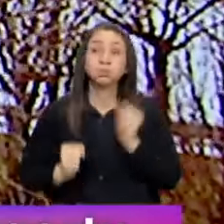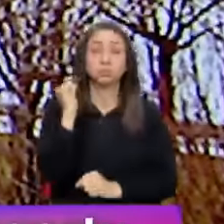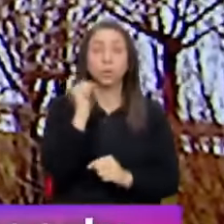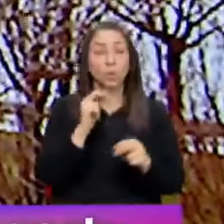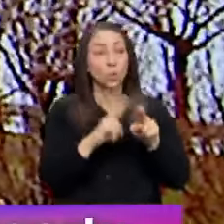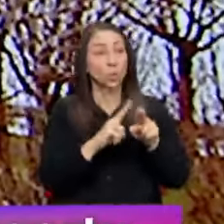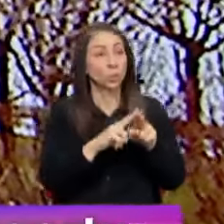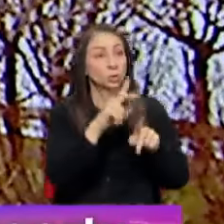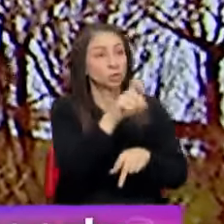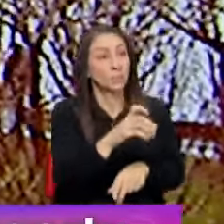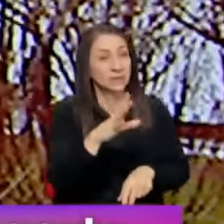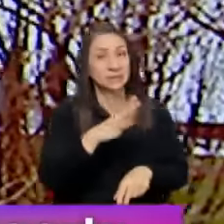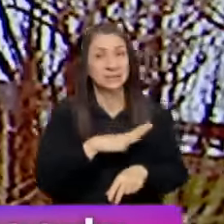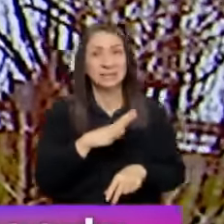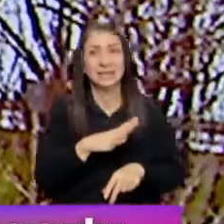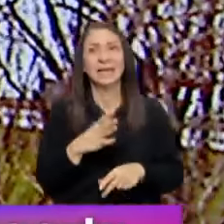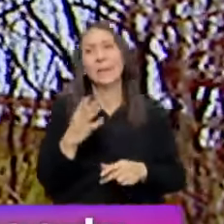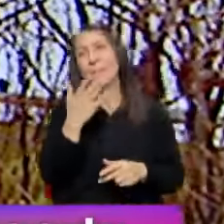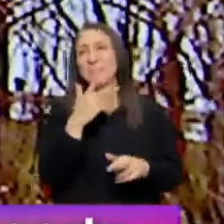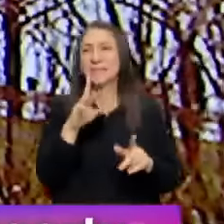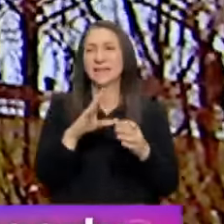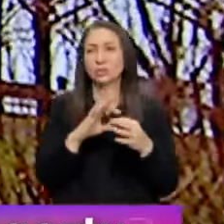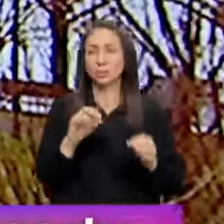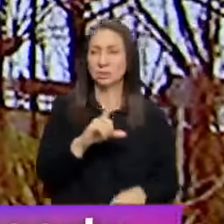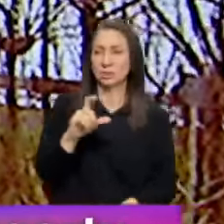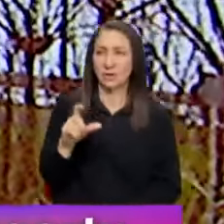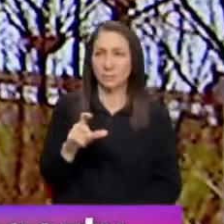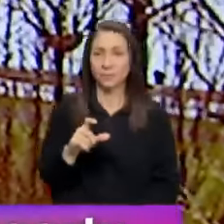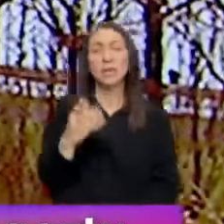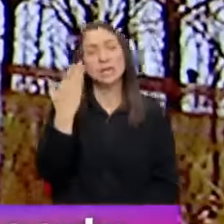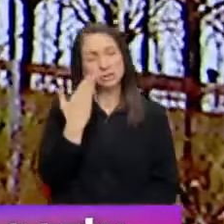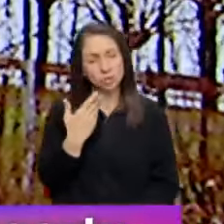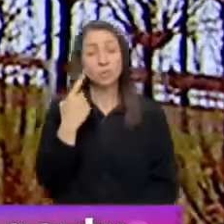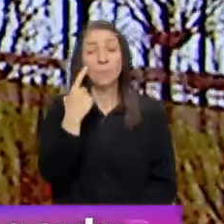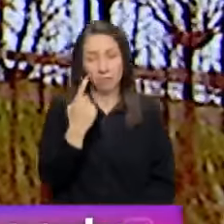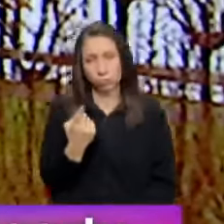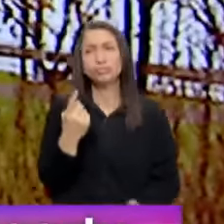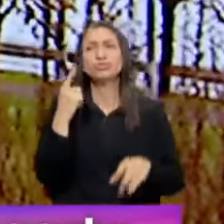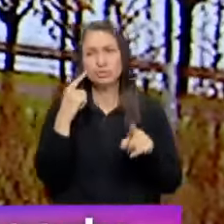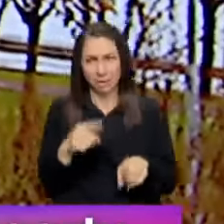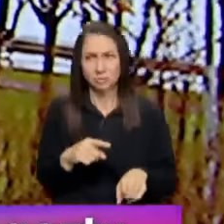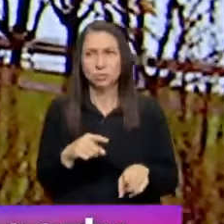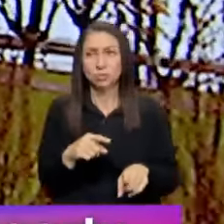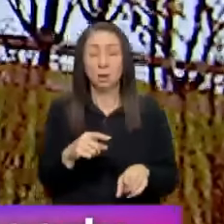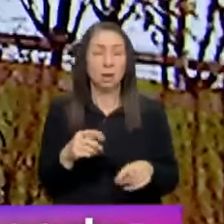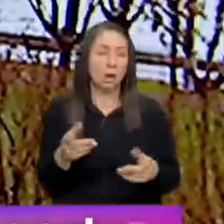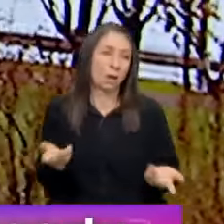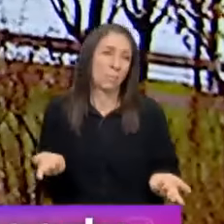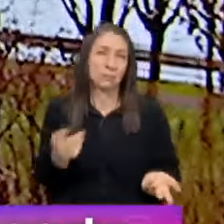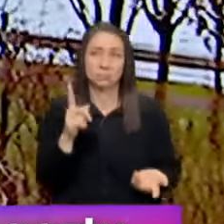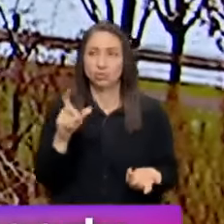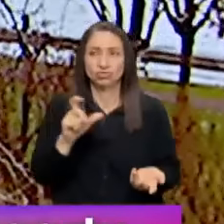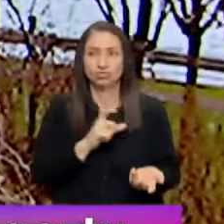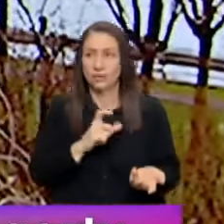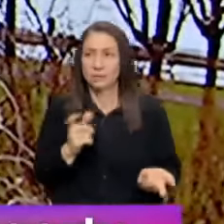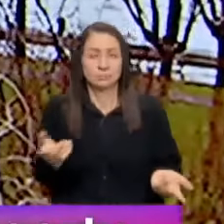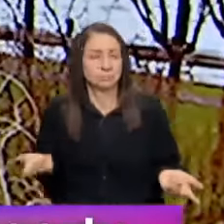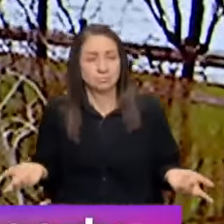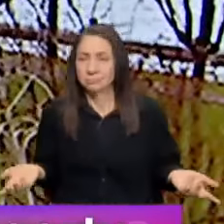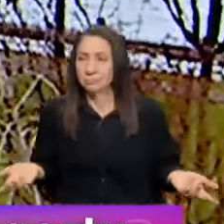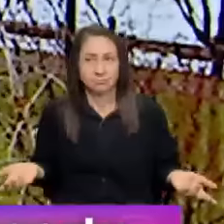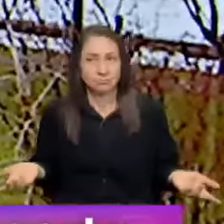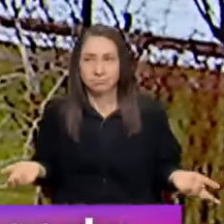kuruma sorulmak istendiğinde yine benzer cümleler geliyor. İzliyoruz, bakıyoruz, takip ediyoruz ama bir yanıta ulaşabiliyor muyuz